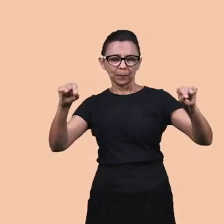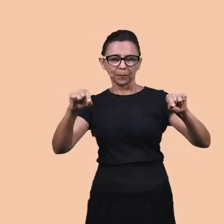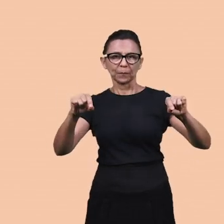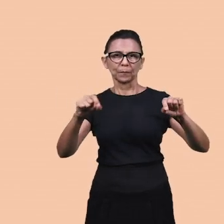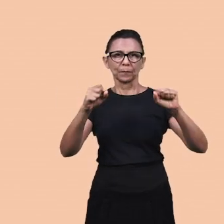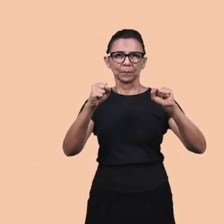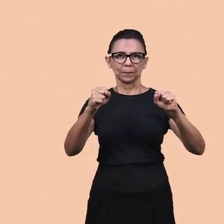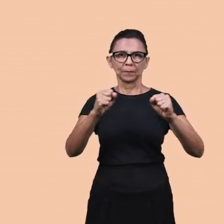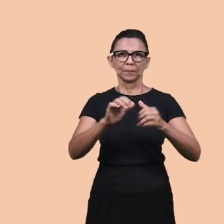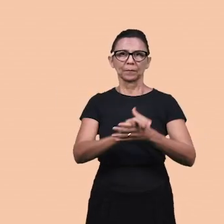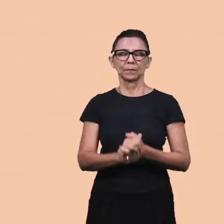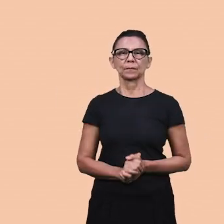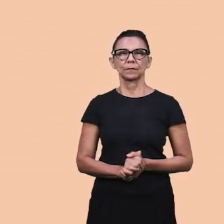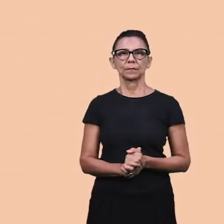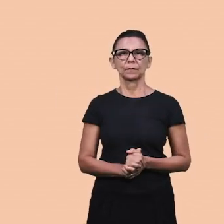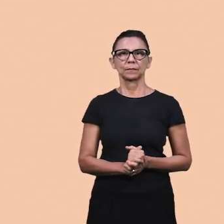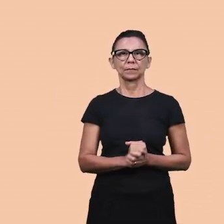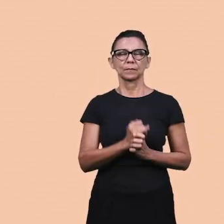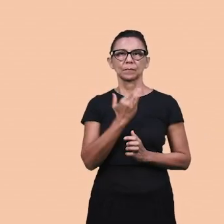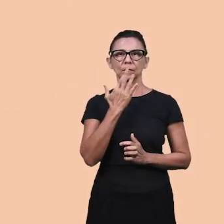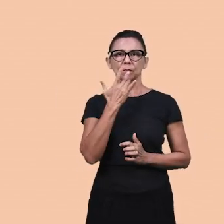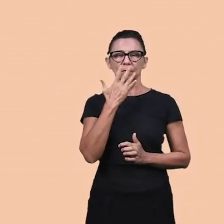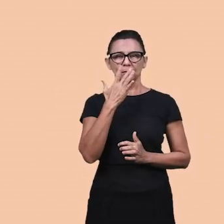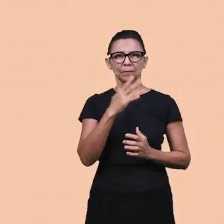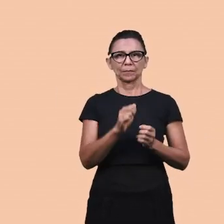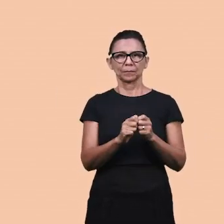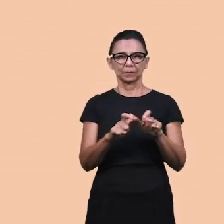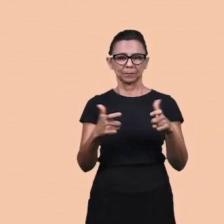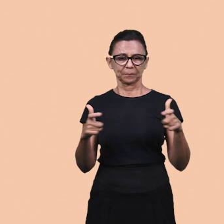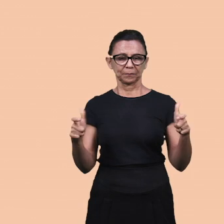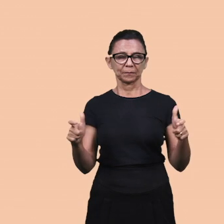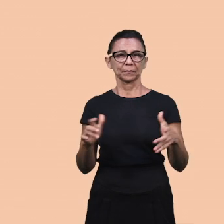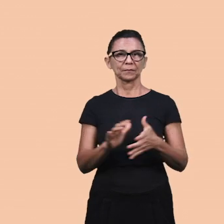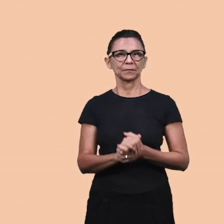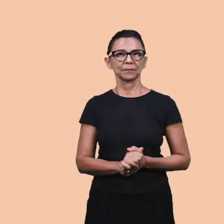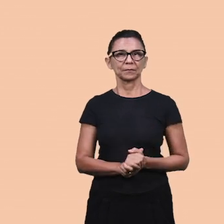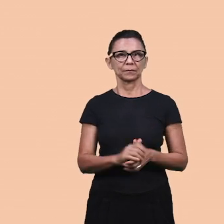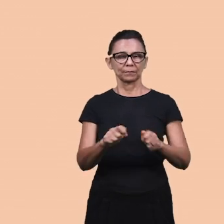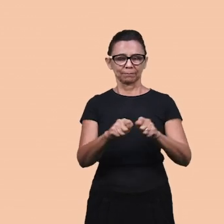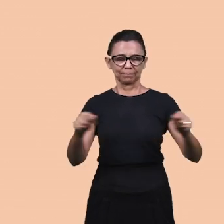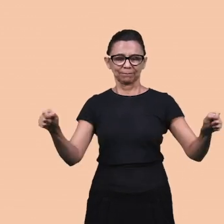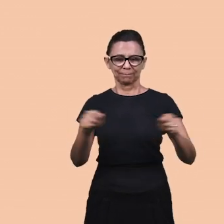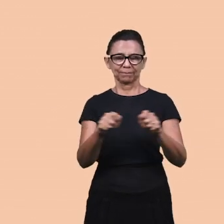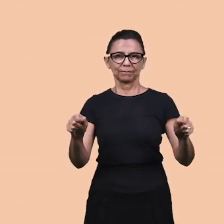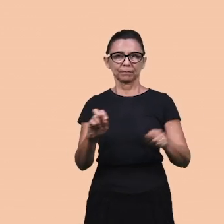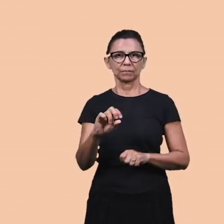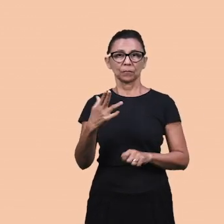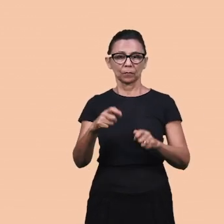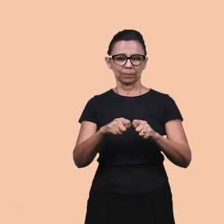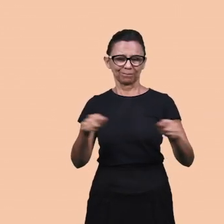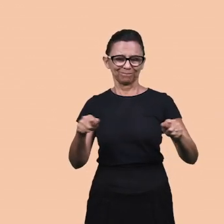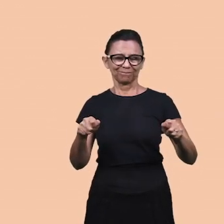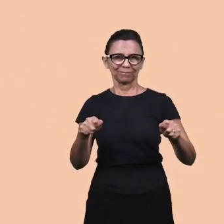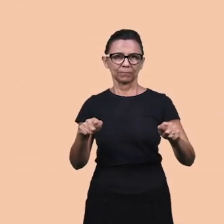brochette. On peut utiliser aussi un crayon, un élastique,